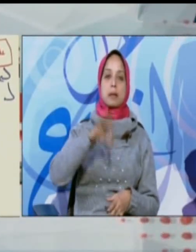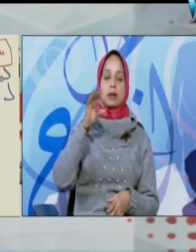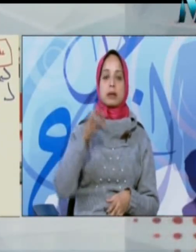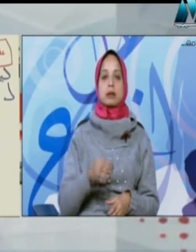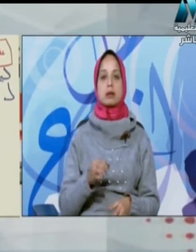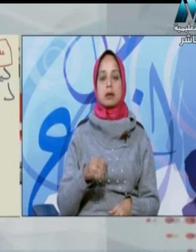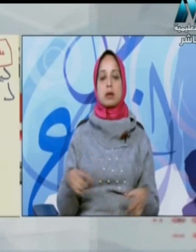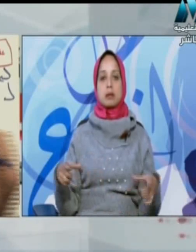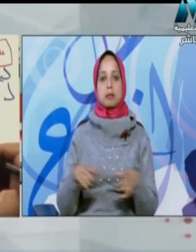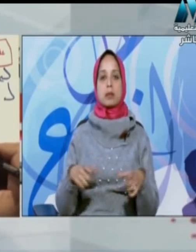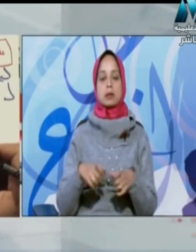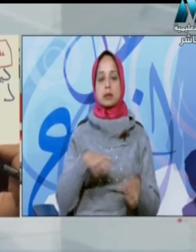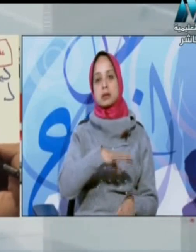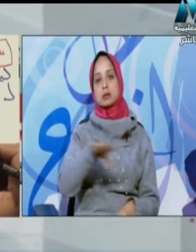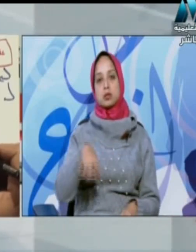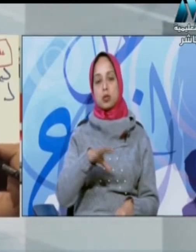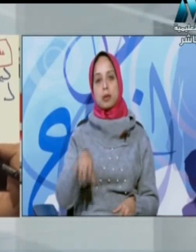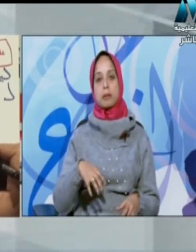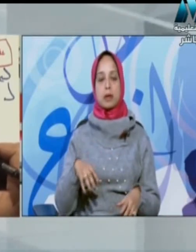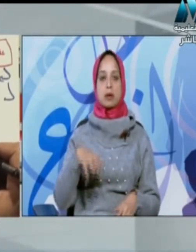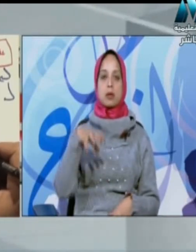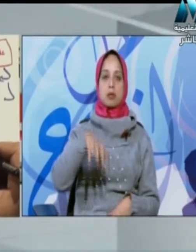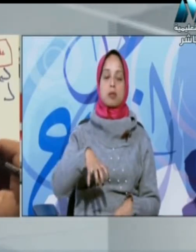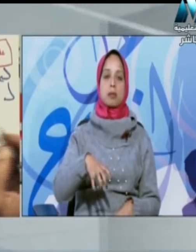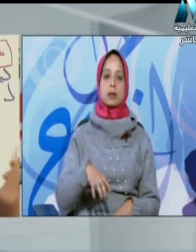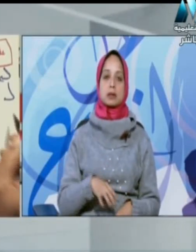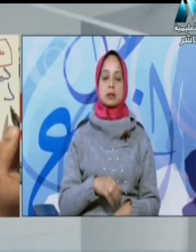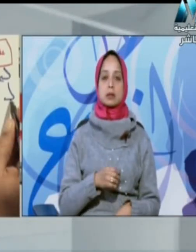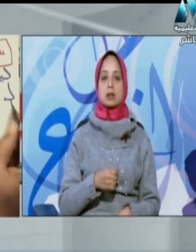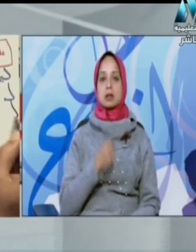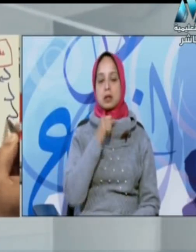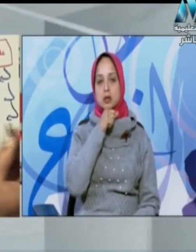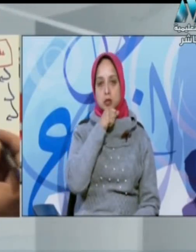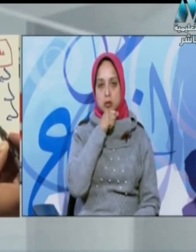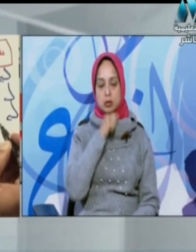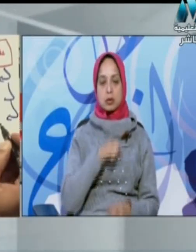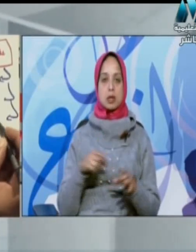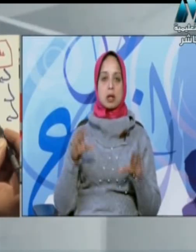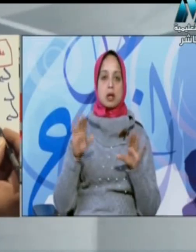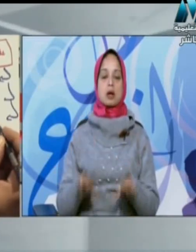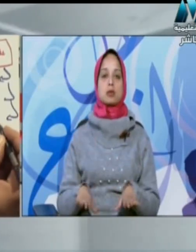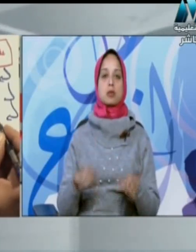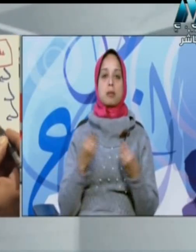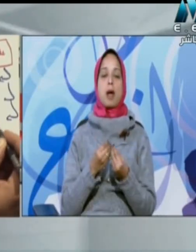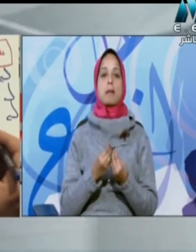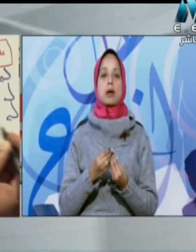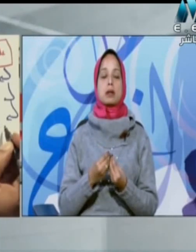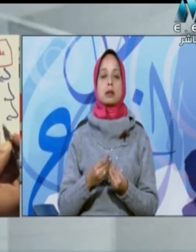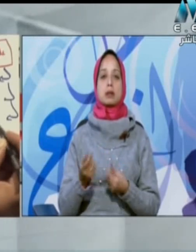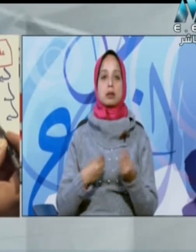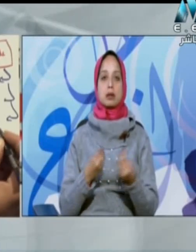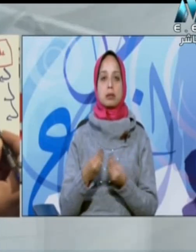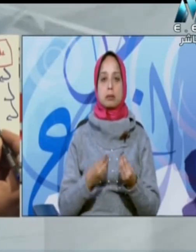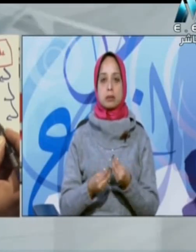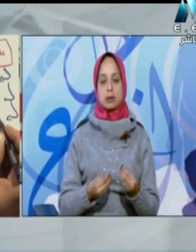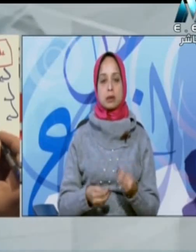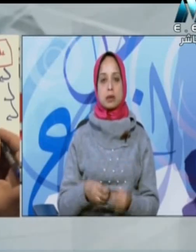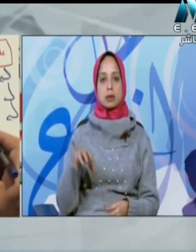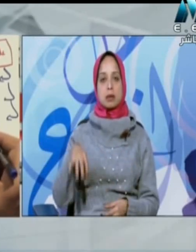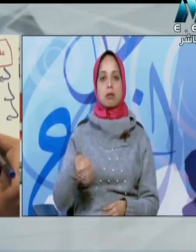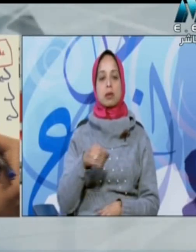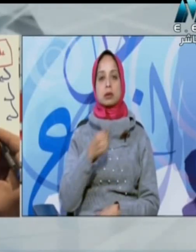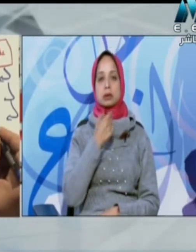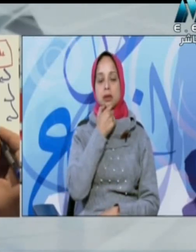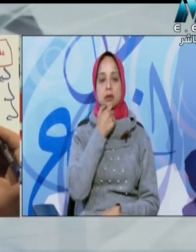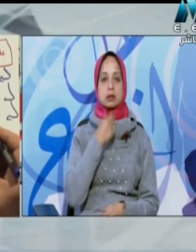ومجلس الشيوخ، وبداوا في عقد جلساتهم، ثم بعد ذلك تشكيل لجنه التفاوض مع بريطانيا.